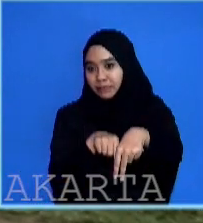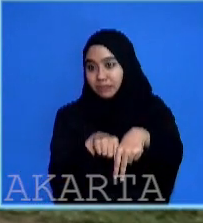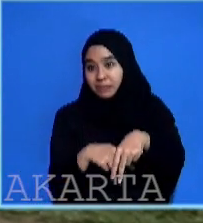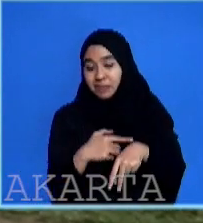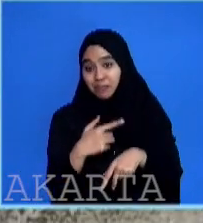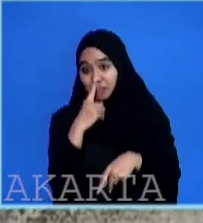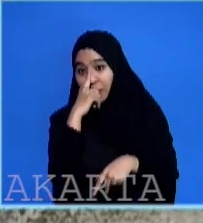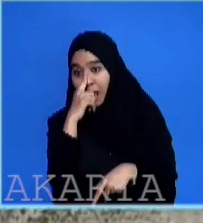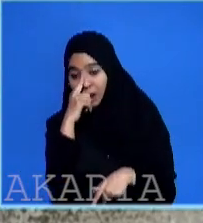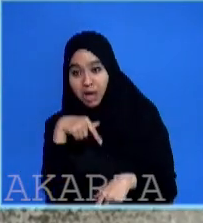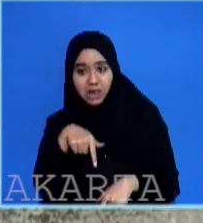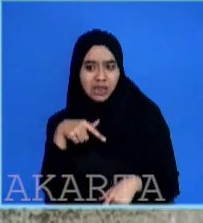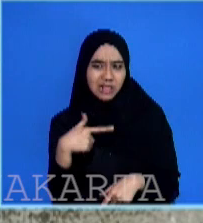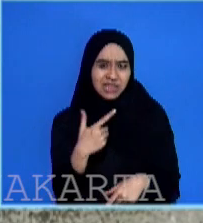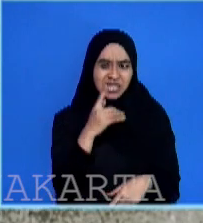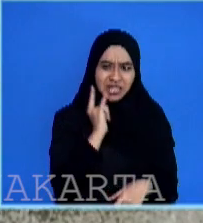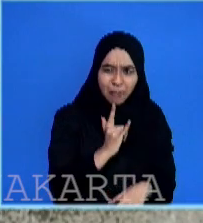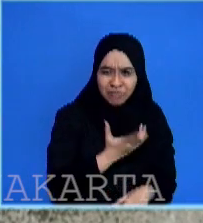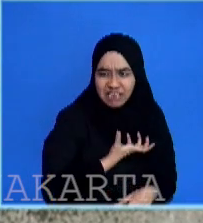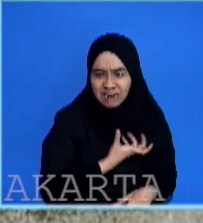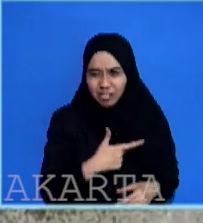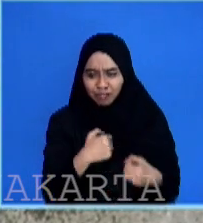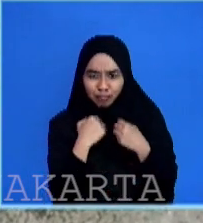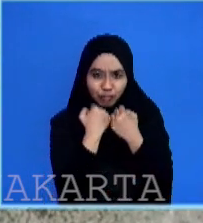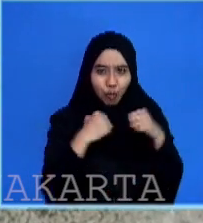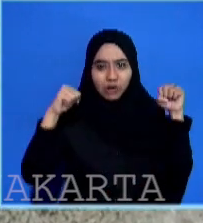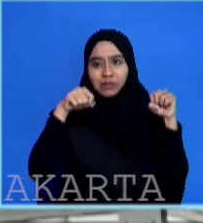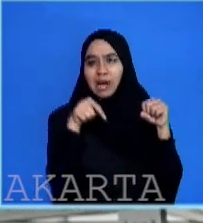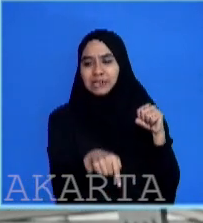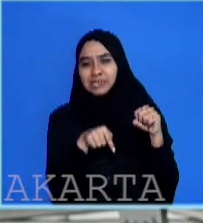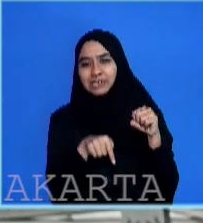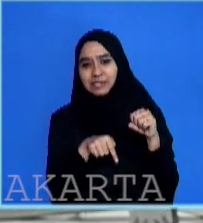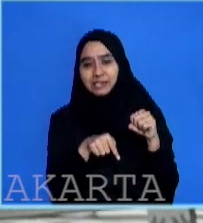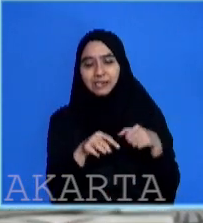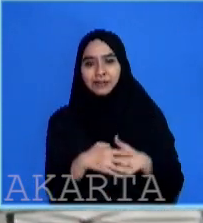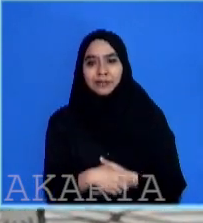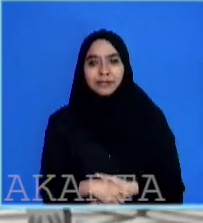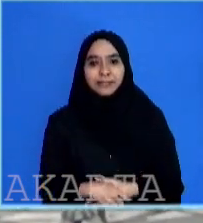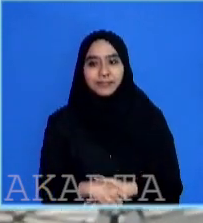men tentara keamanan rakyat kasunyatan